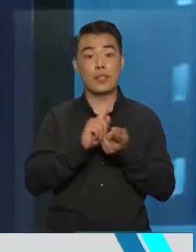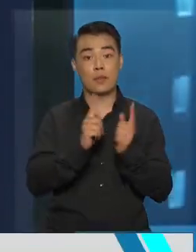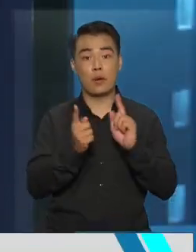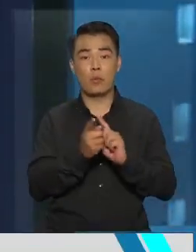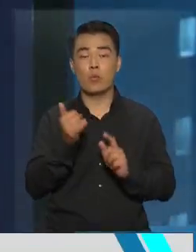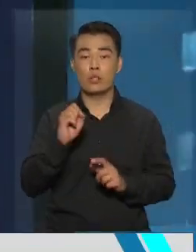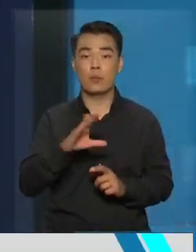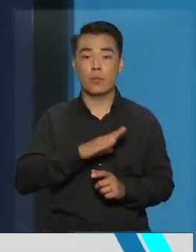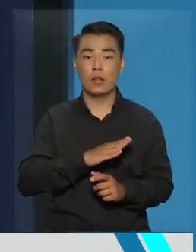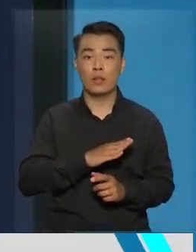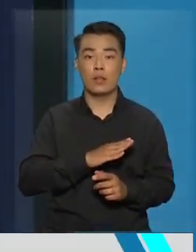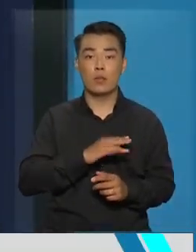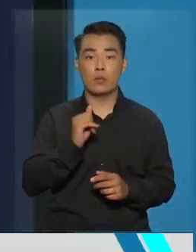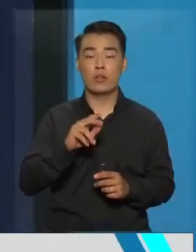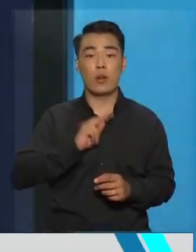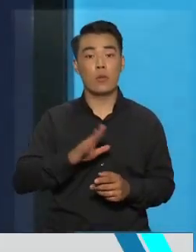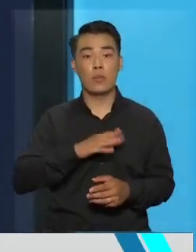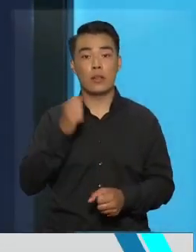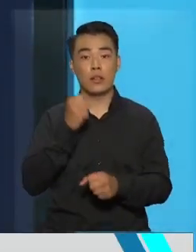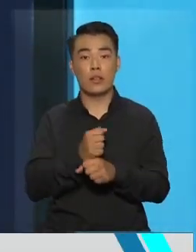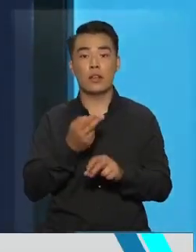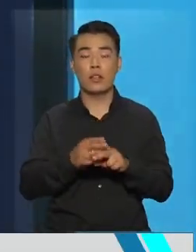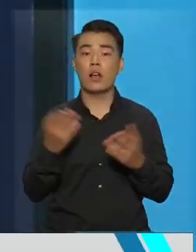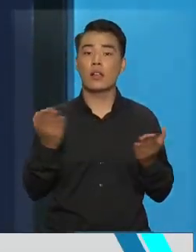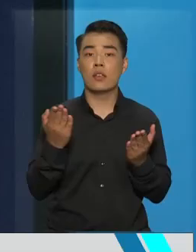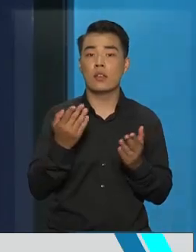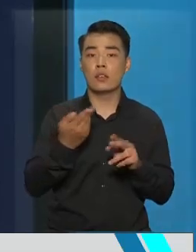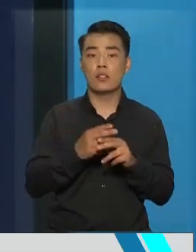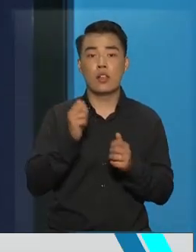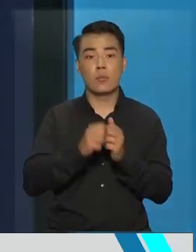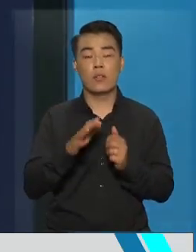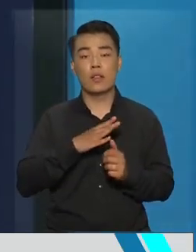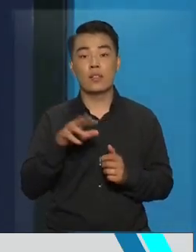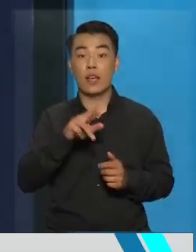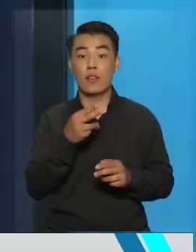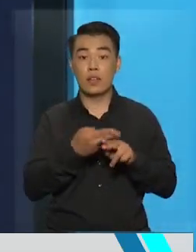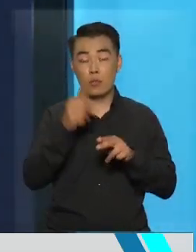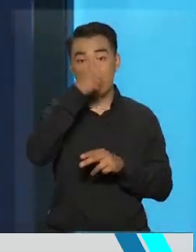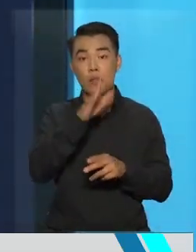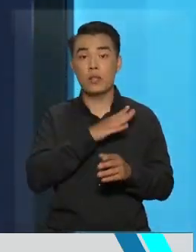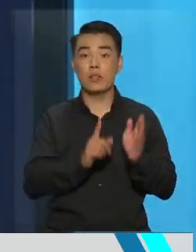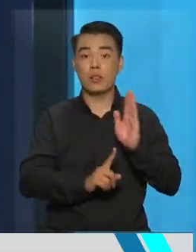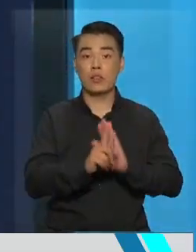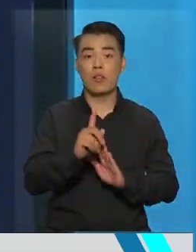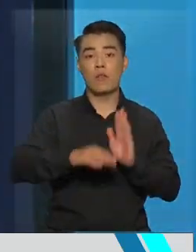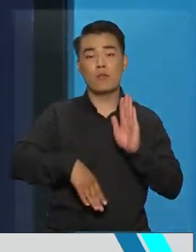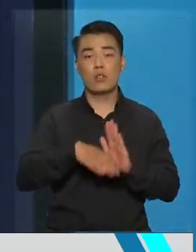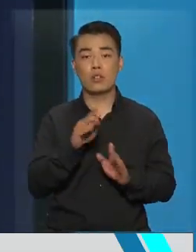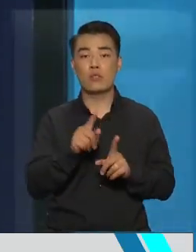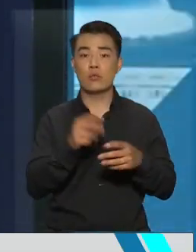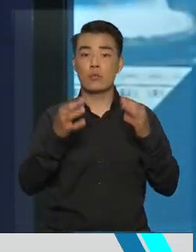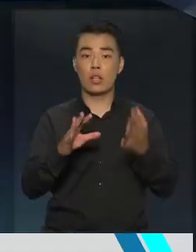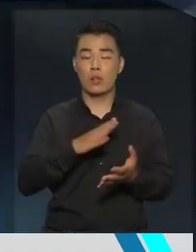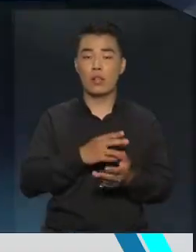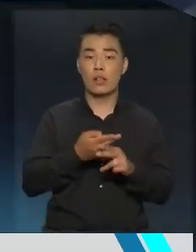уже, по сути, вот за этот период были реализованы. Например, какие? В частности, мы знаем, что вот с января этого года был создан уже Конституционный суд,